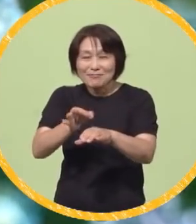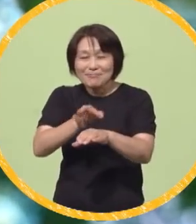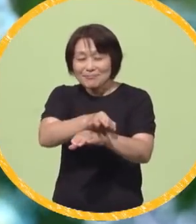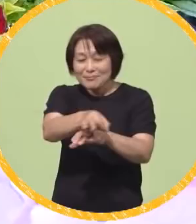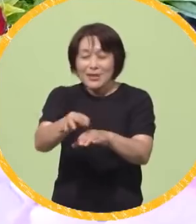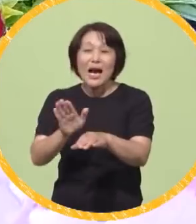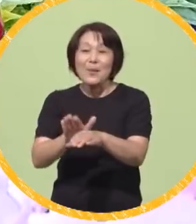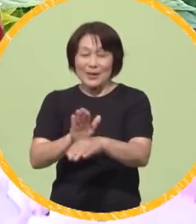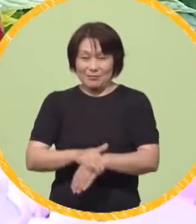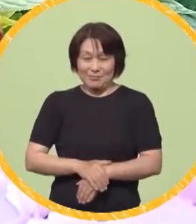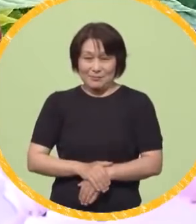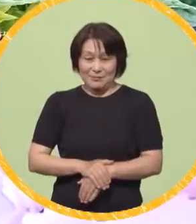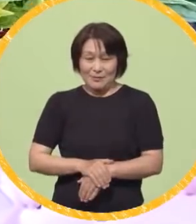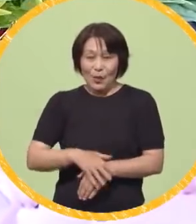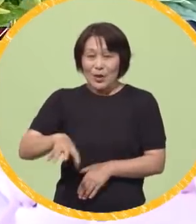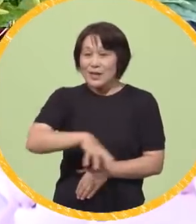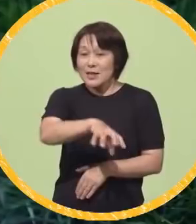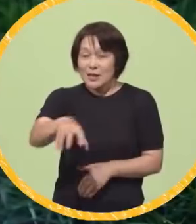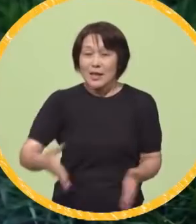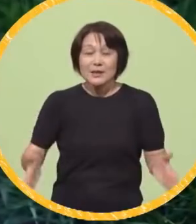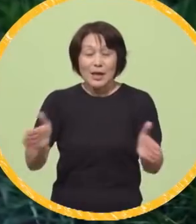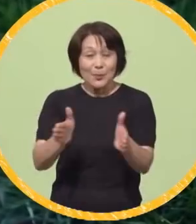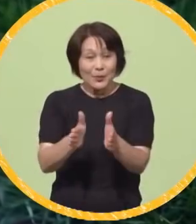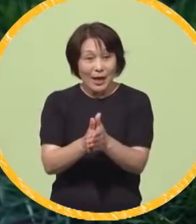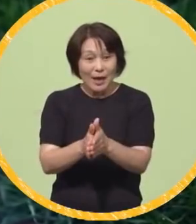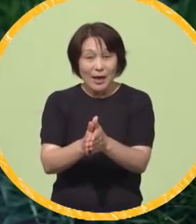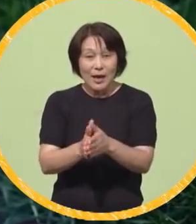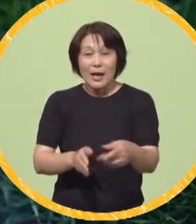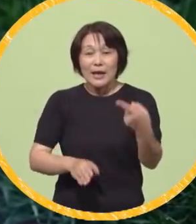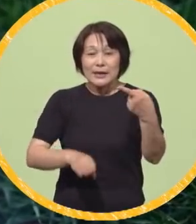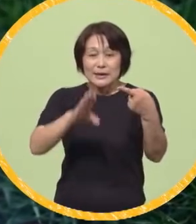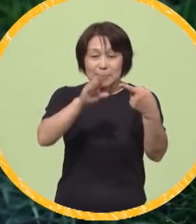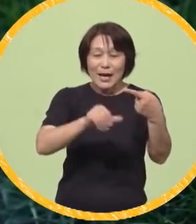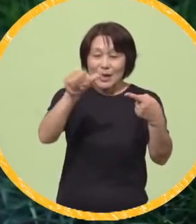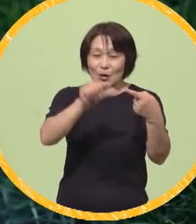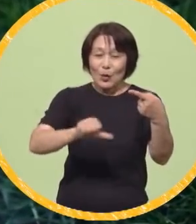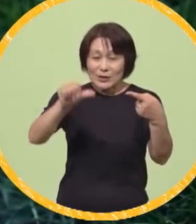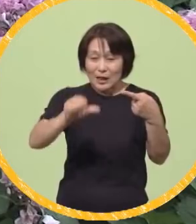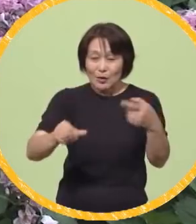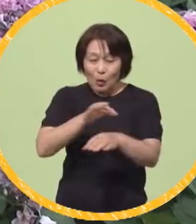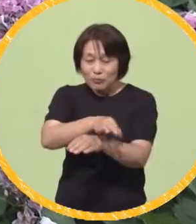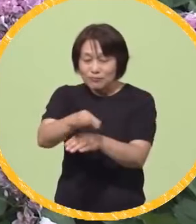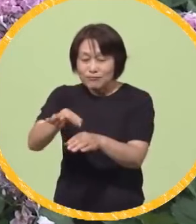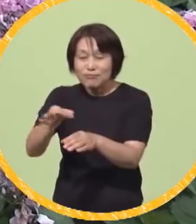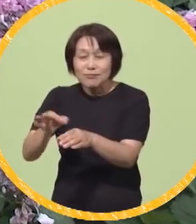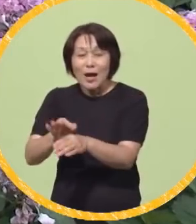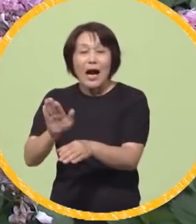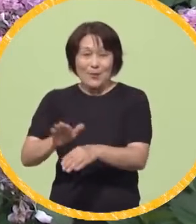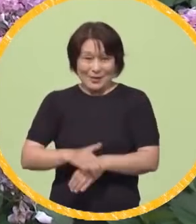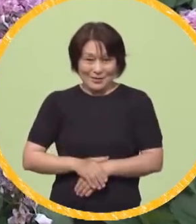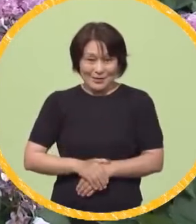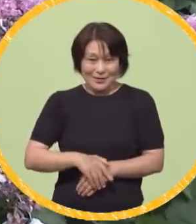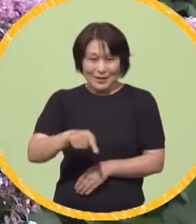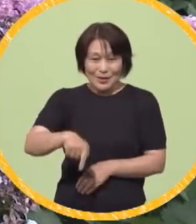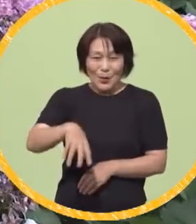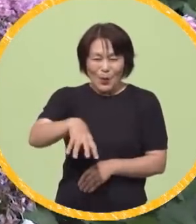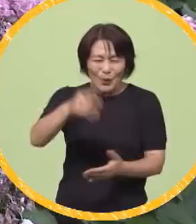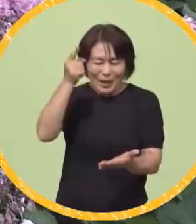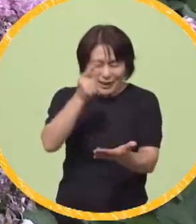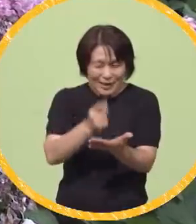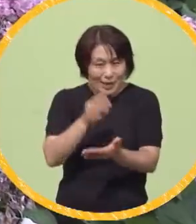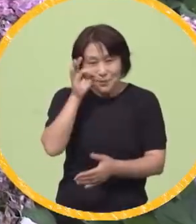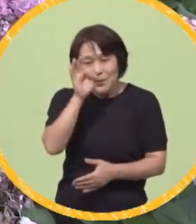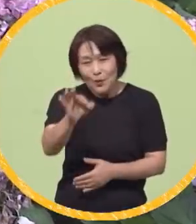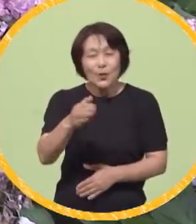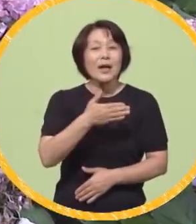。このアジサイ園で合計するとおよそ1万5000個。 すごいな。 つらくこの箱根ガラスの森美術館でしか見